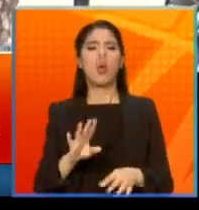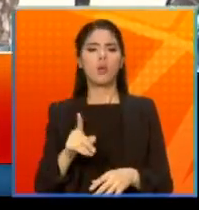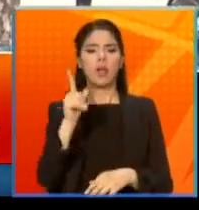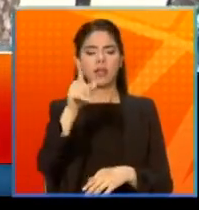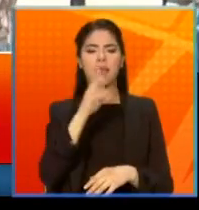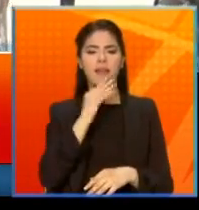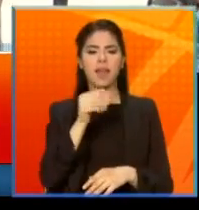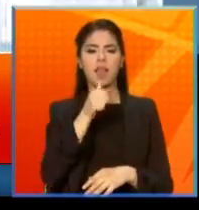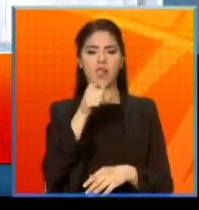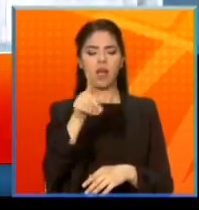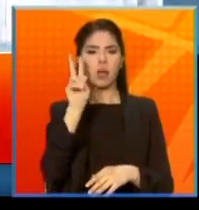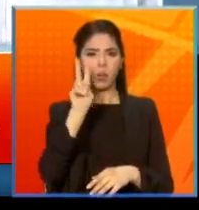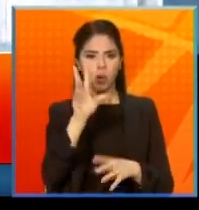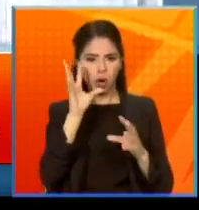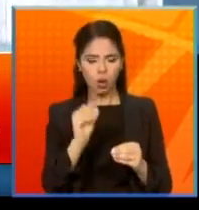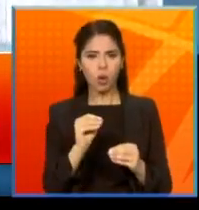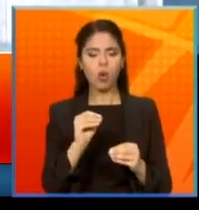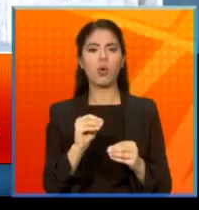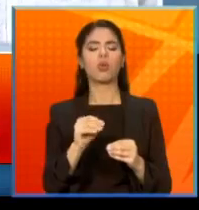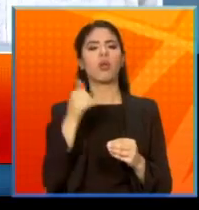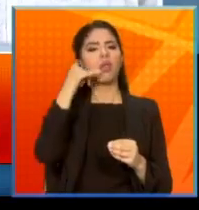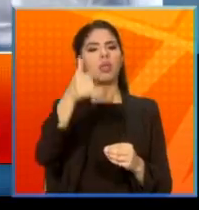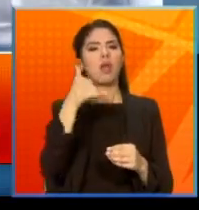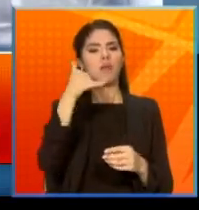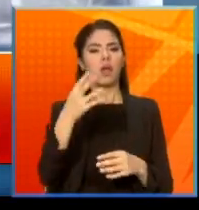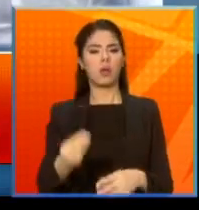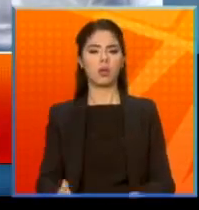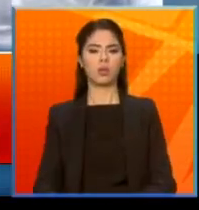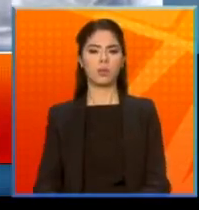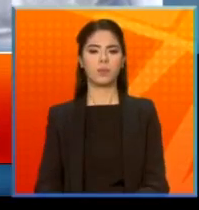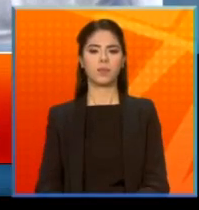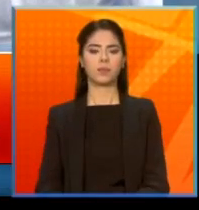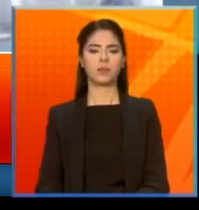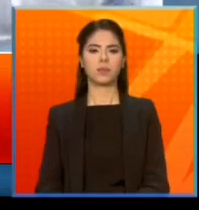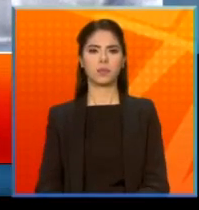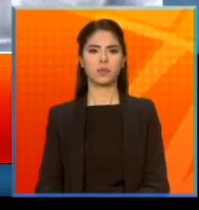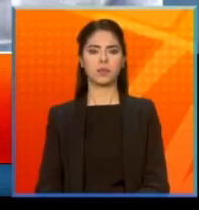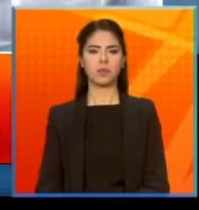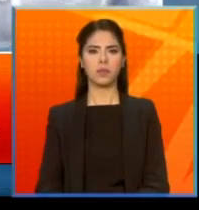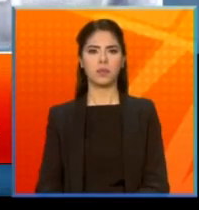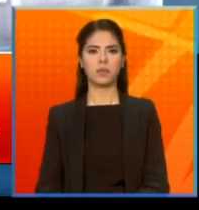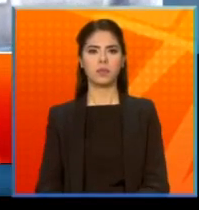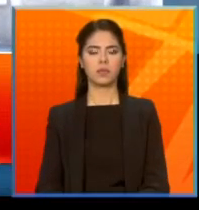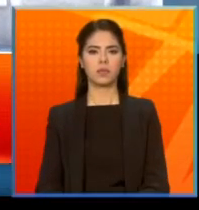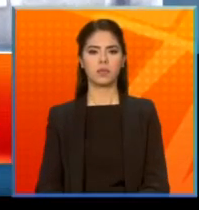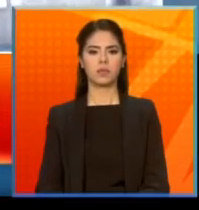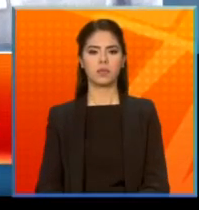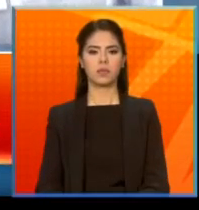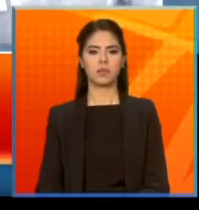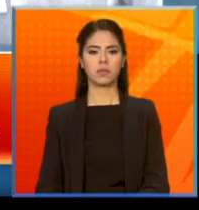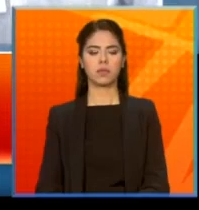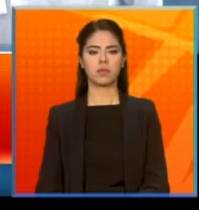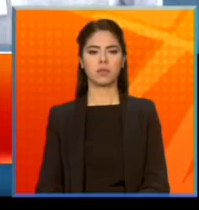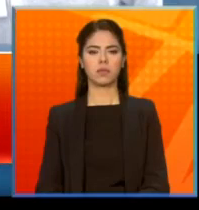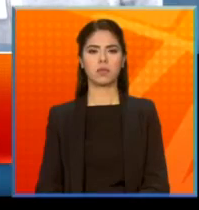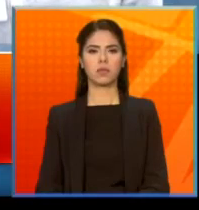ekranda gören telefona sarıldı. Hamdullah yalan söylüyor, yalan söylüyor. Adamın ölmesi 6 aydır kendisinde. Kendisi